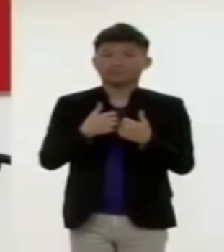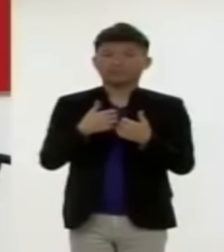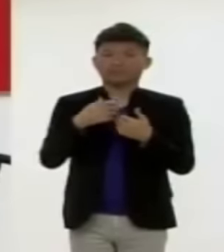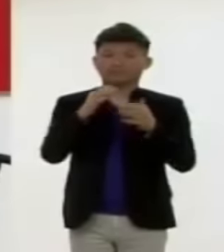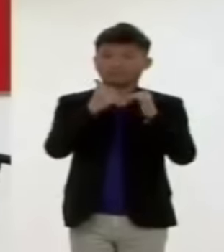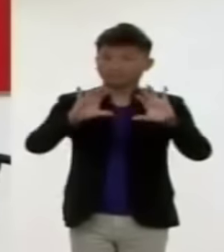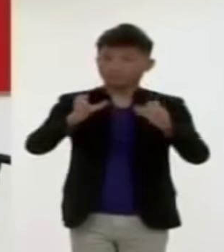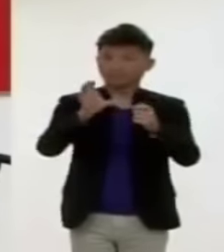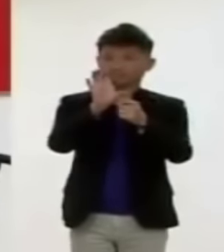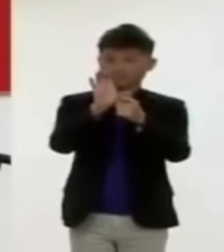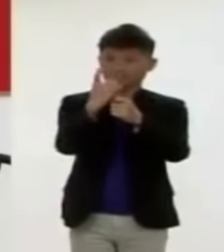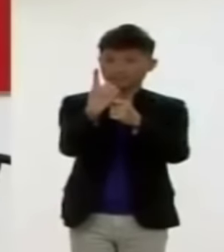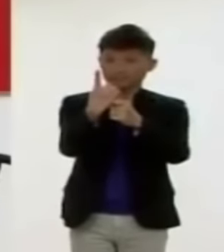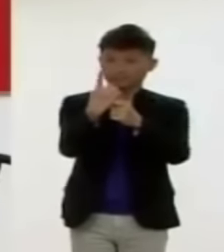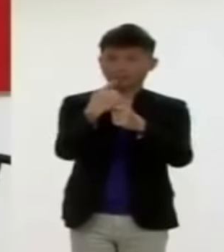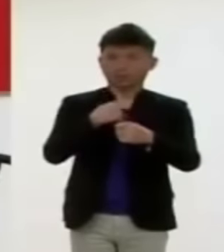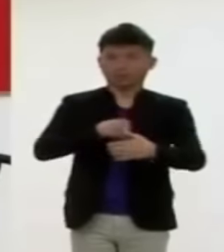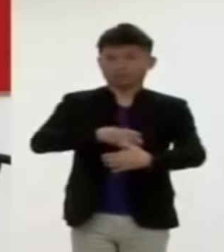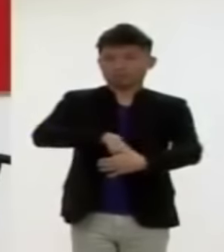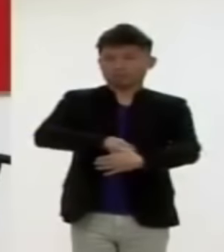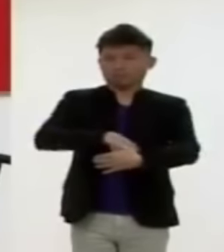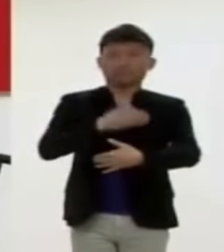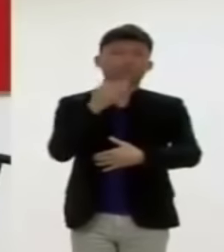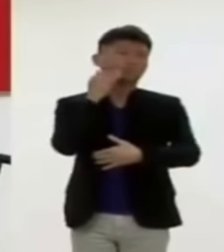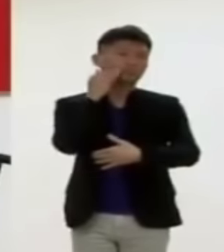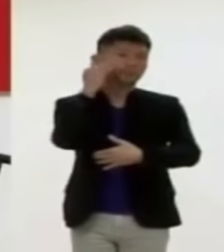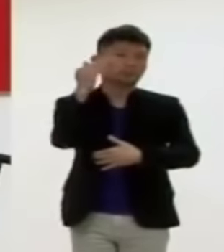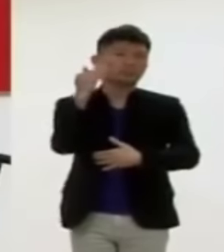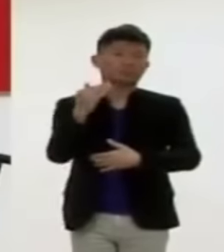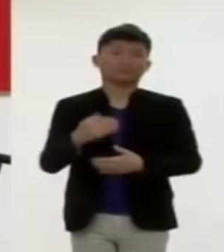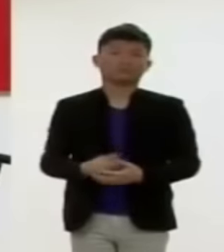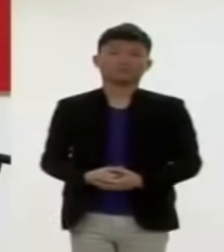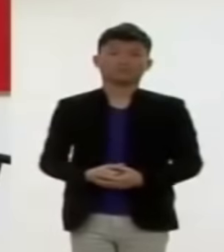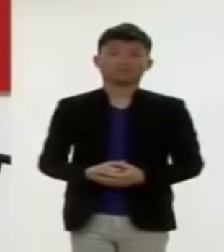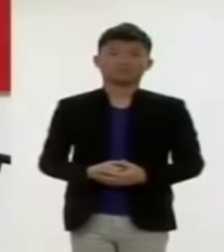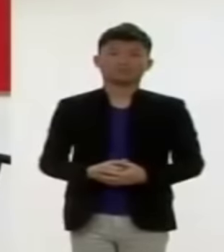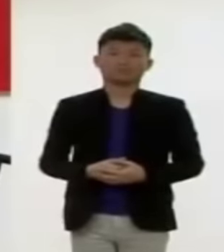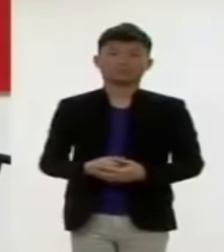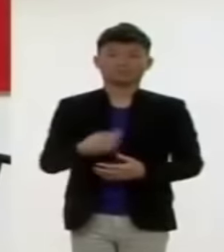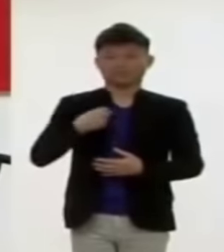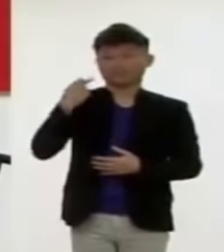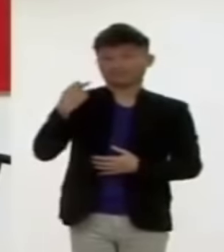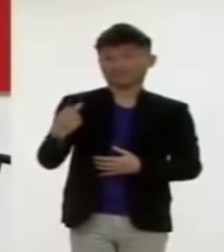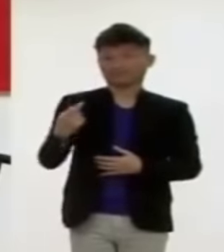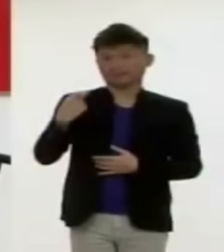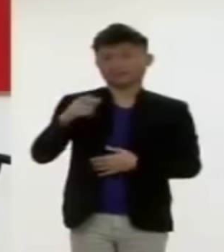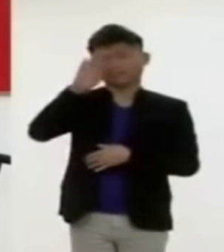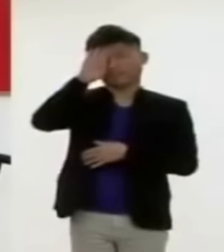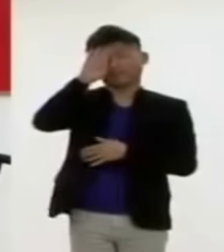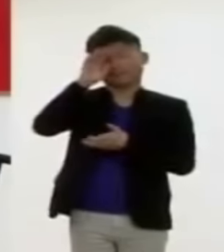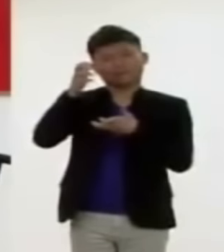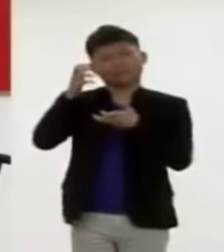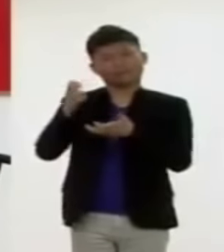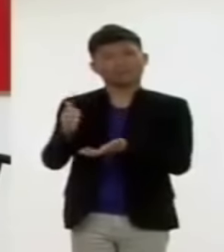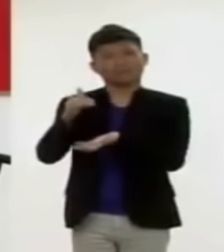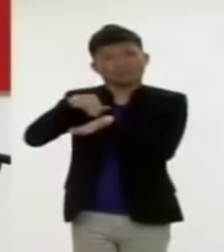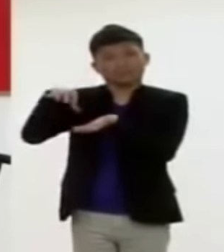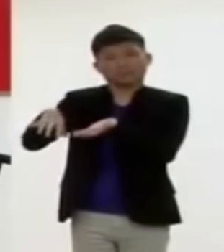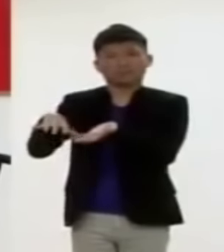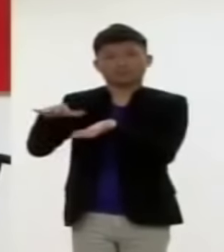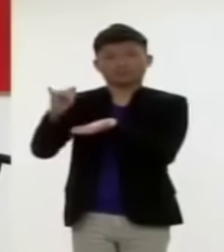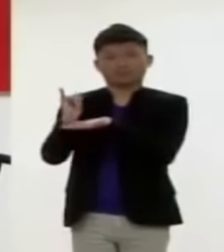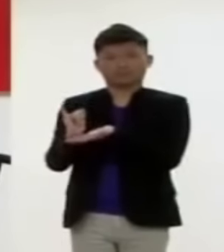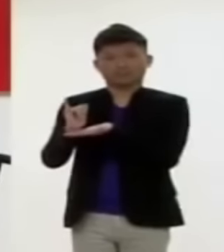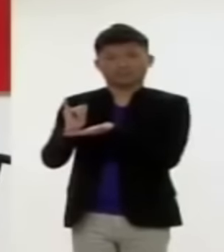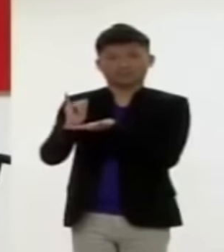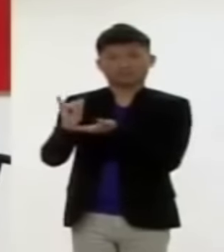91年，我怀着9个月的身孕，我弟弟病危在医院，他